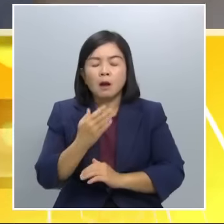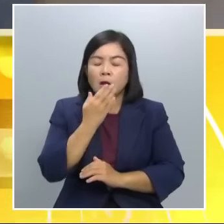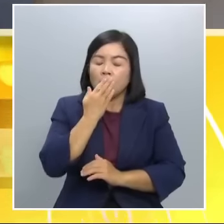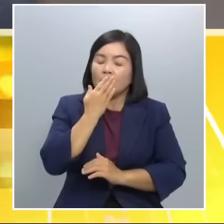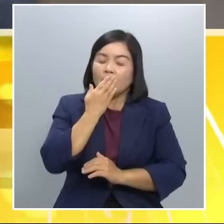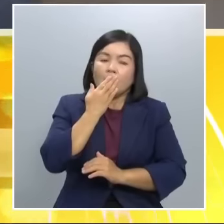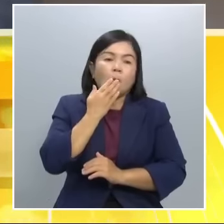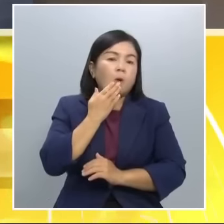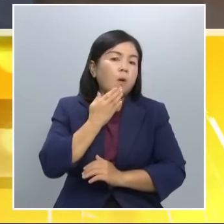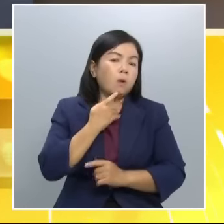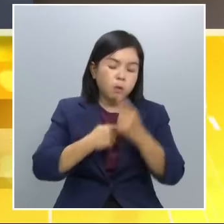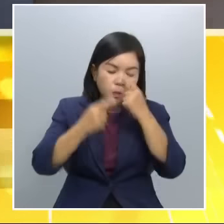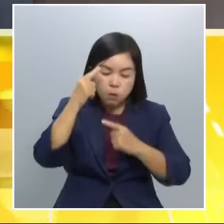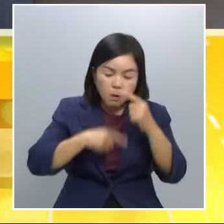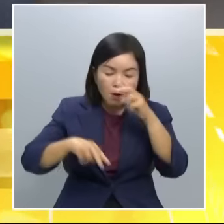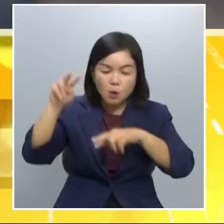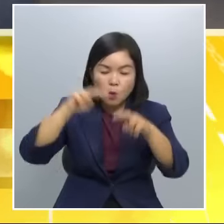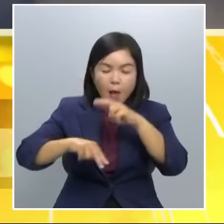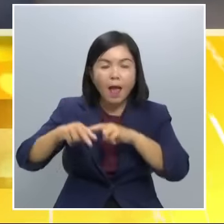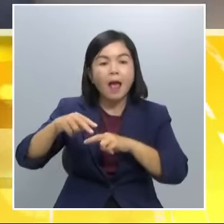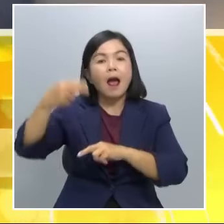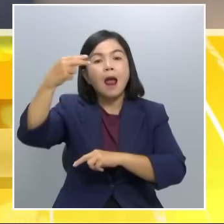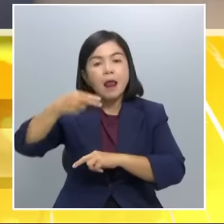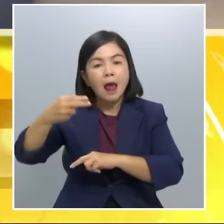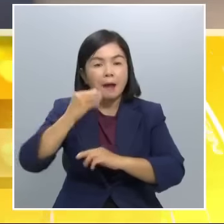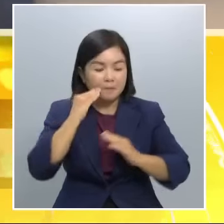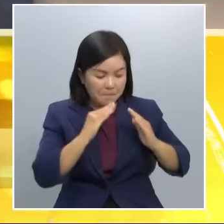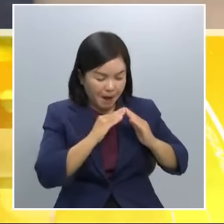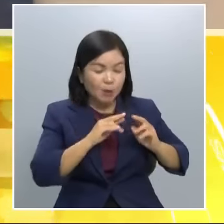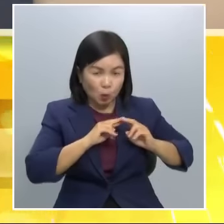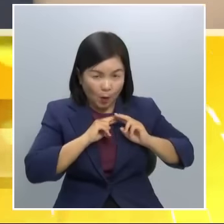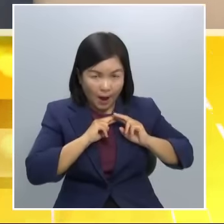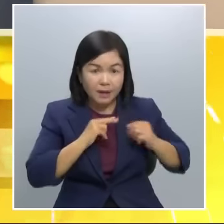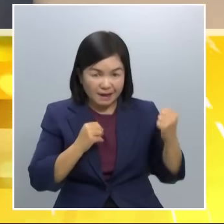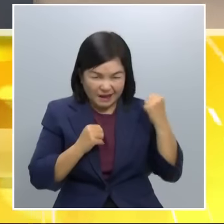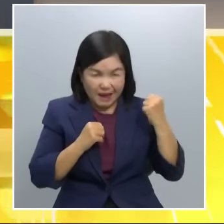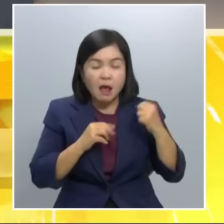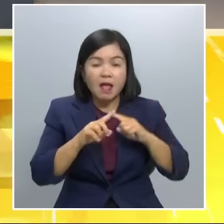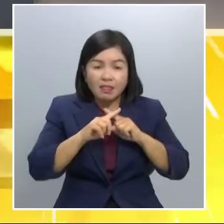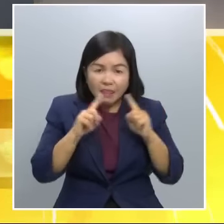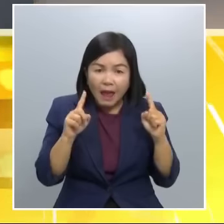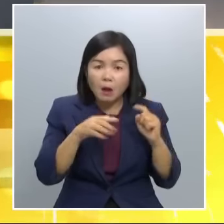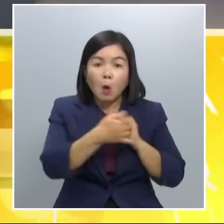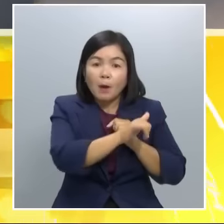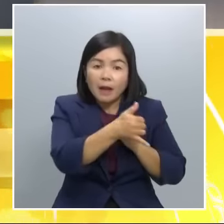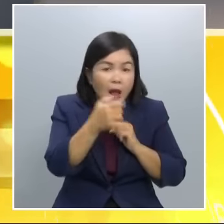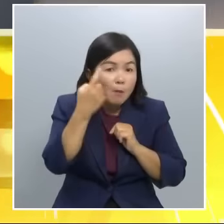แลบ้านให้หลานแล้วก็ต้องมาลุ้นบ้านตัวเองคุณยายอายุ78บอกว่